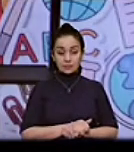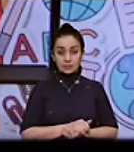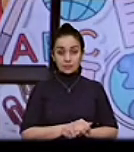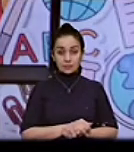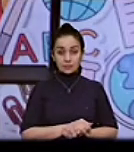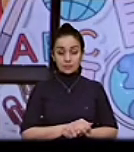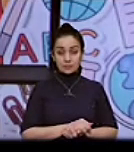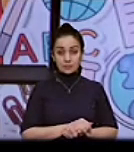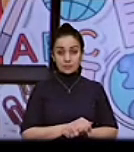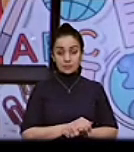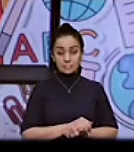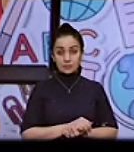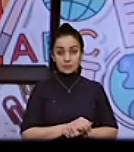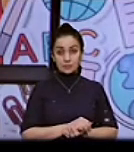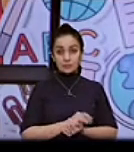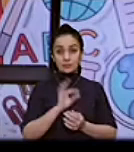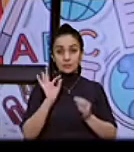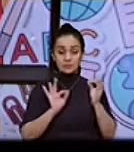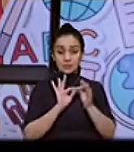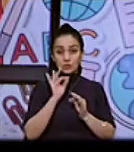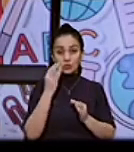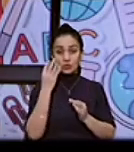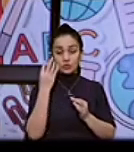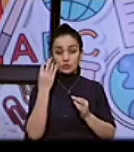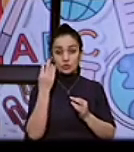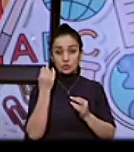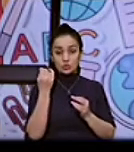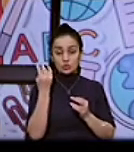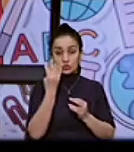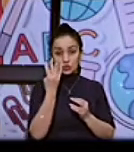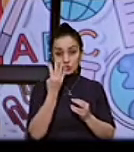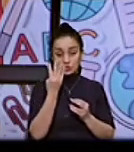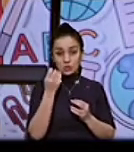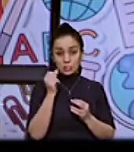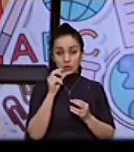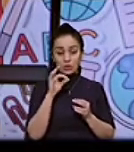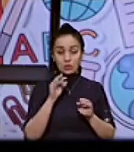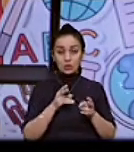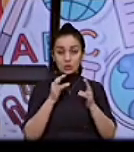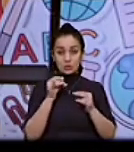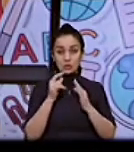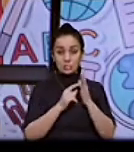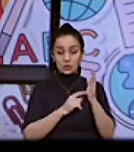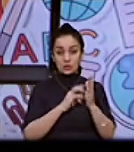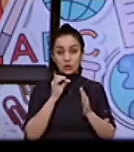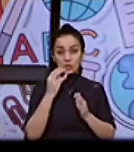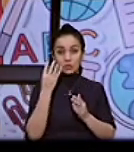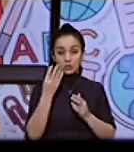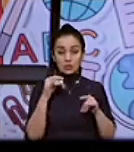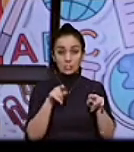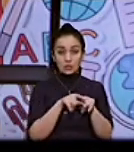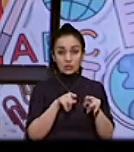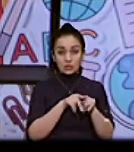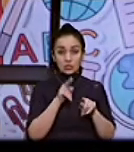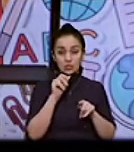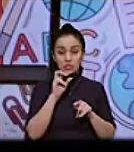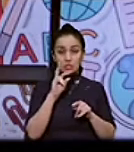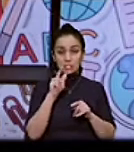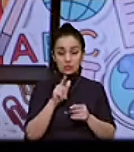И, наконец, чертим четвертый отрезок. Также делим его на 4 равные